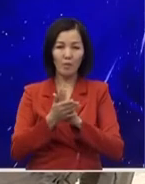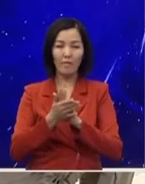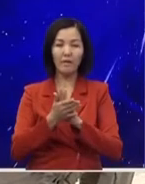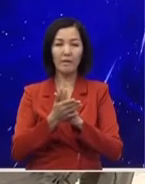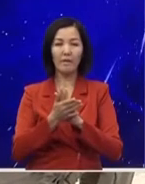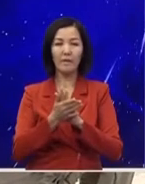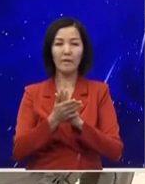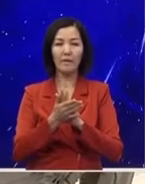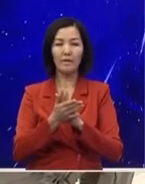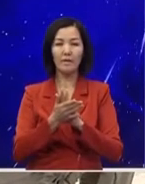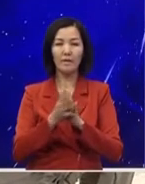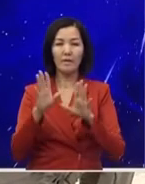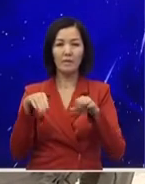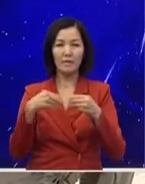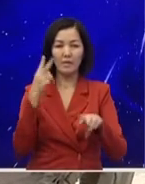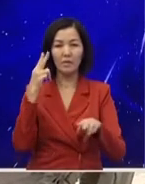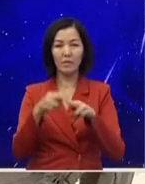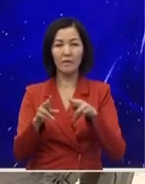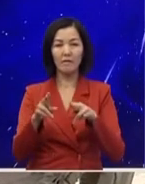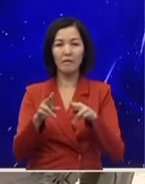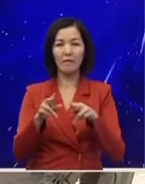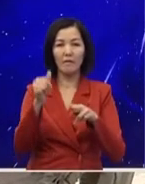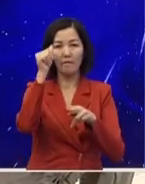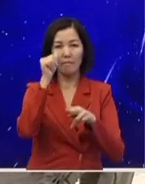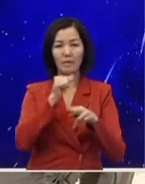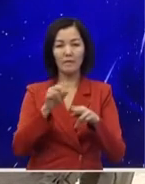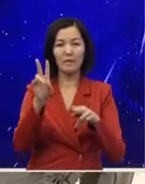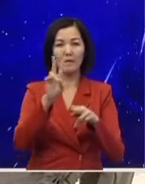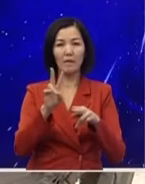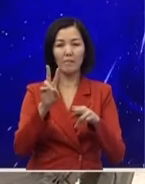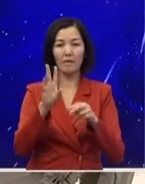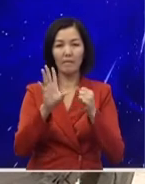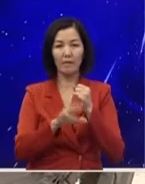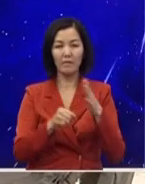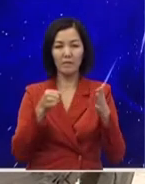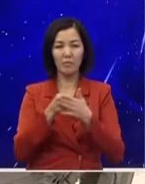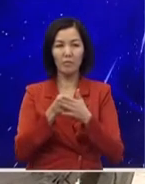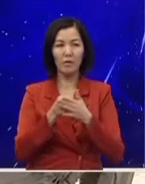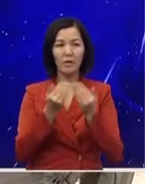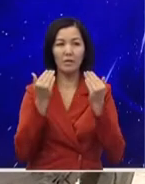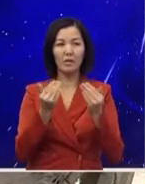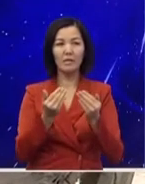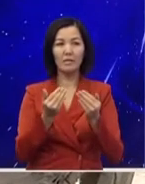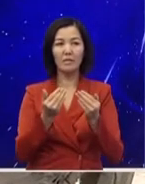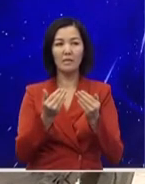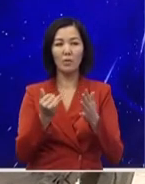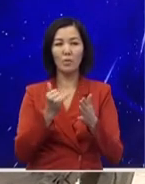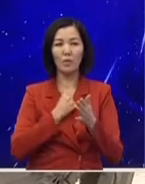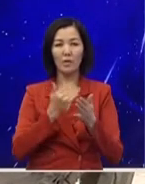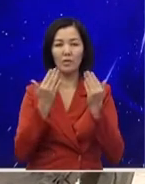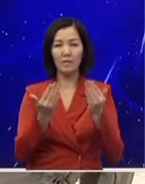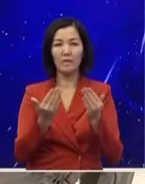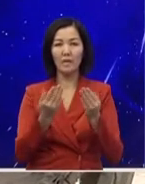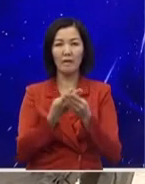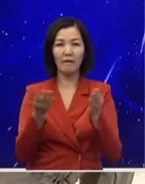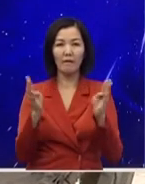По договору у нас сдача в конце ноября. Но ввиду, что у нас в стране идет сейчас